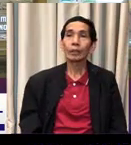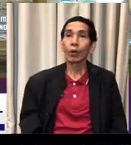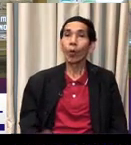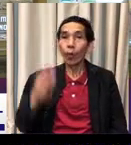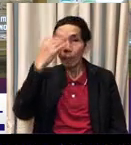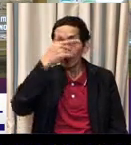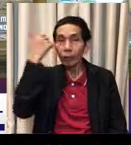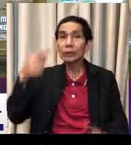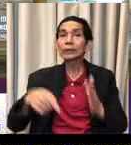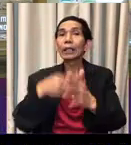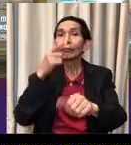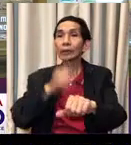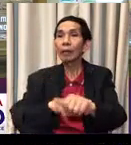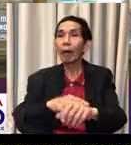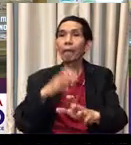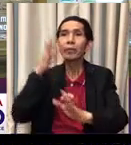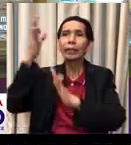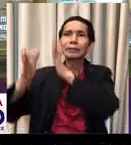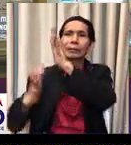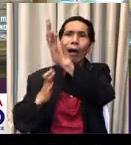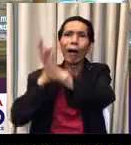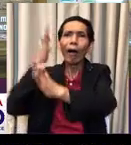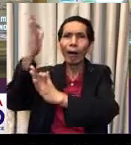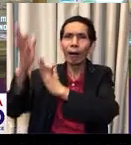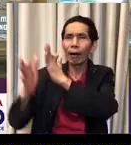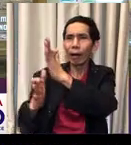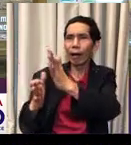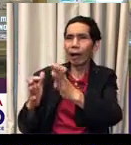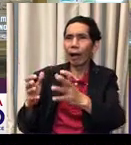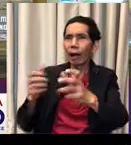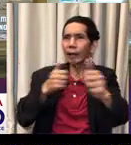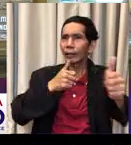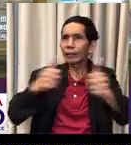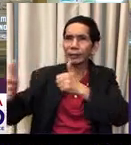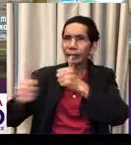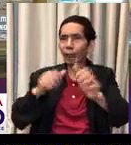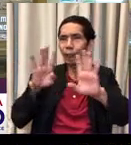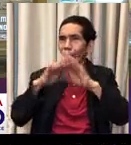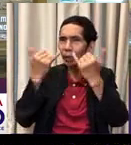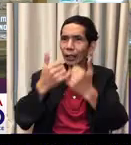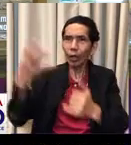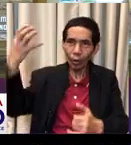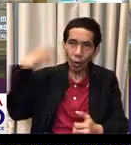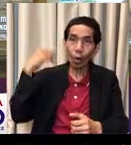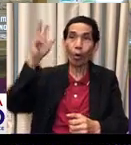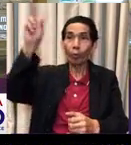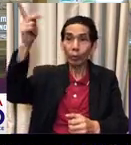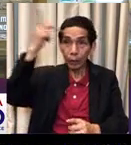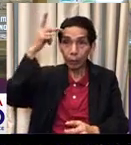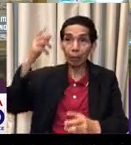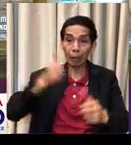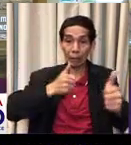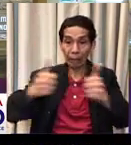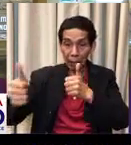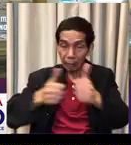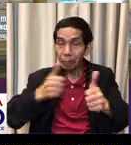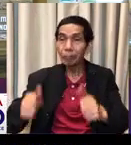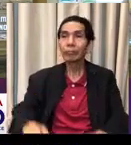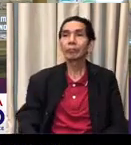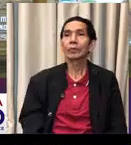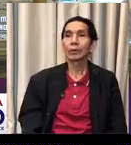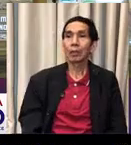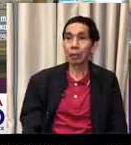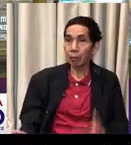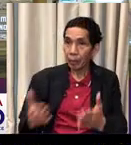kasi minsan, o, piyesta. O, may palaro yung barangay official o politiko. O,